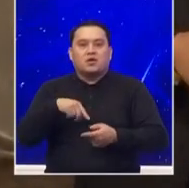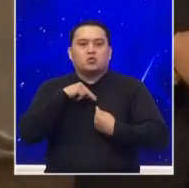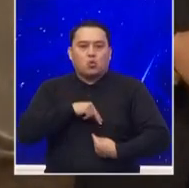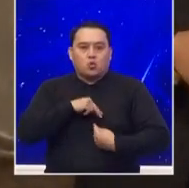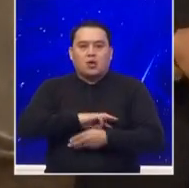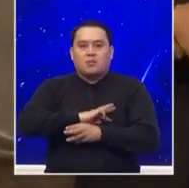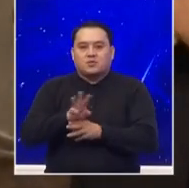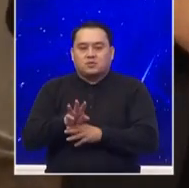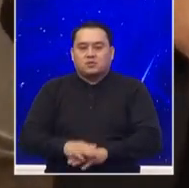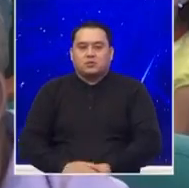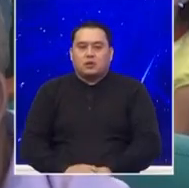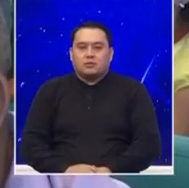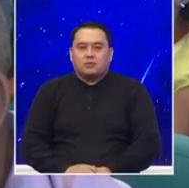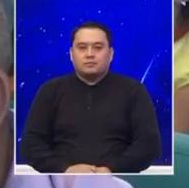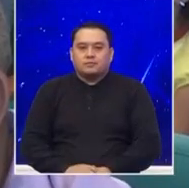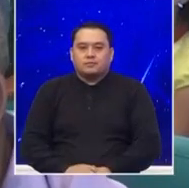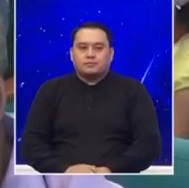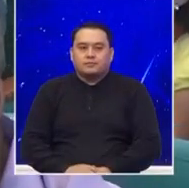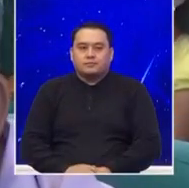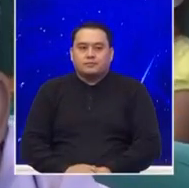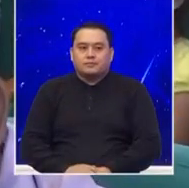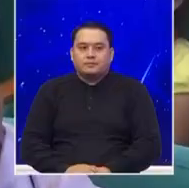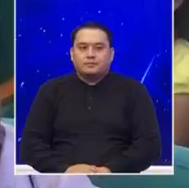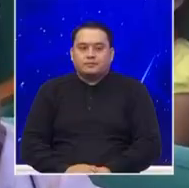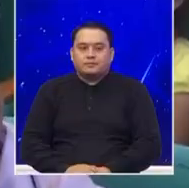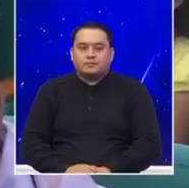и трудоустройство выпускника вуза.